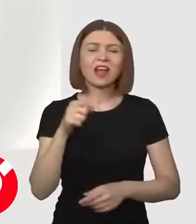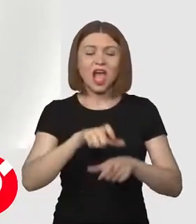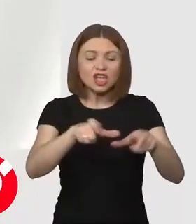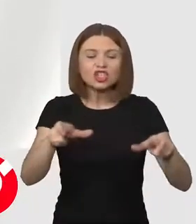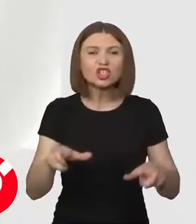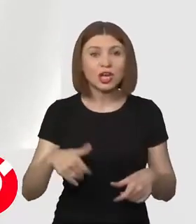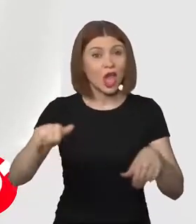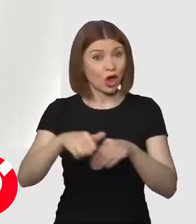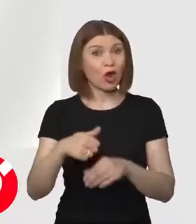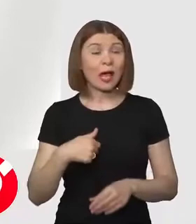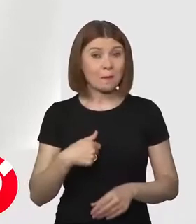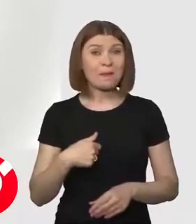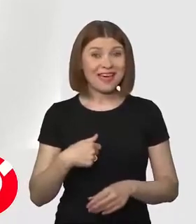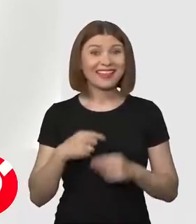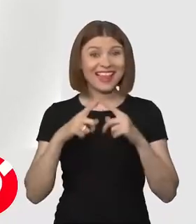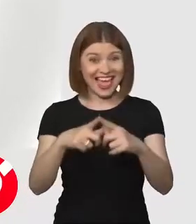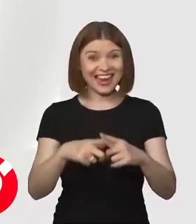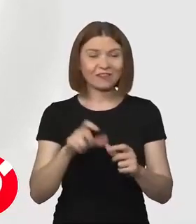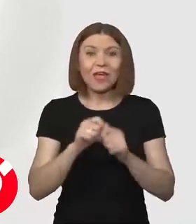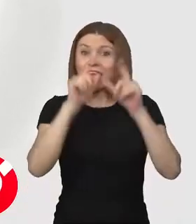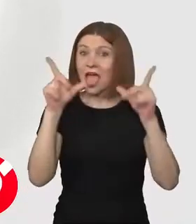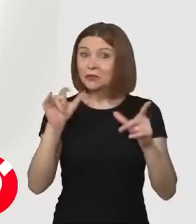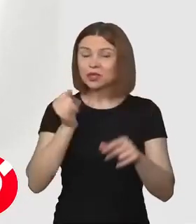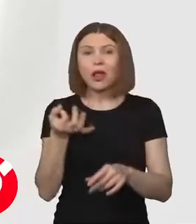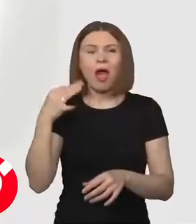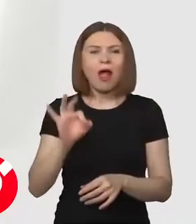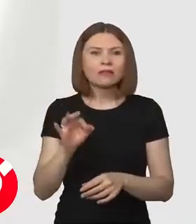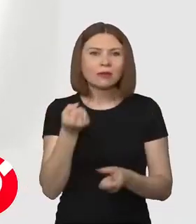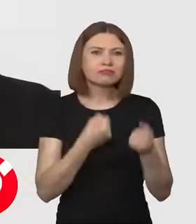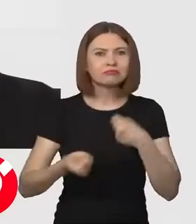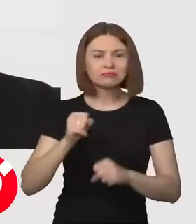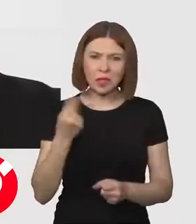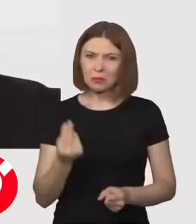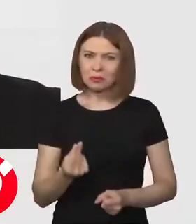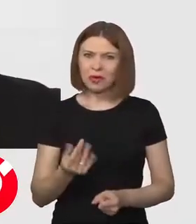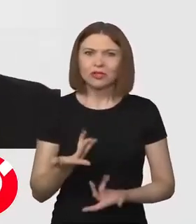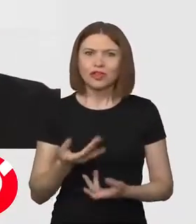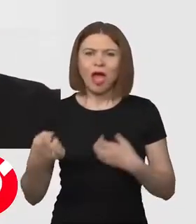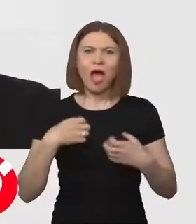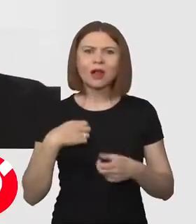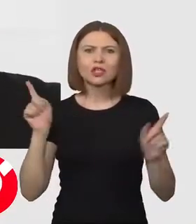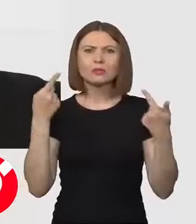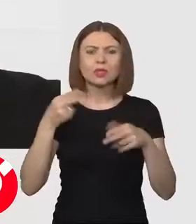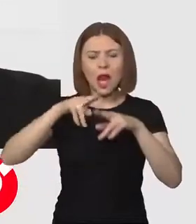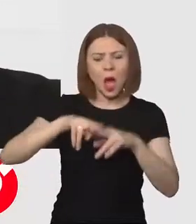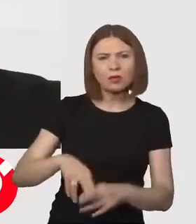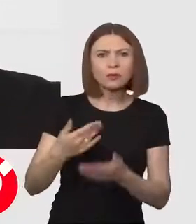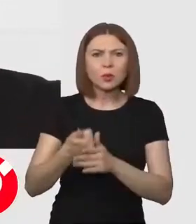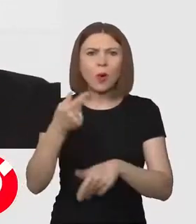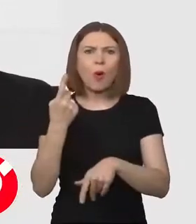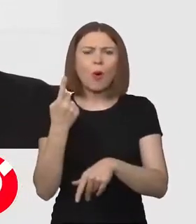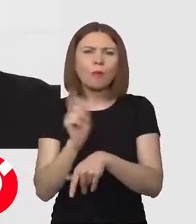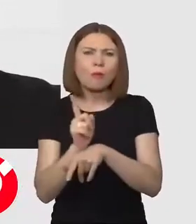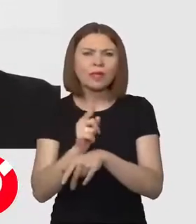mea, Virginia Usicu, corespondent al FNews, i-a surprins și în alte ipostaze. Bună, Virginia! Ce artiști muzicali au lăsat pentru o clipă